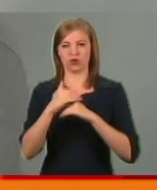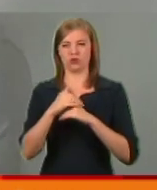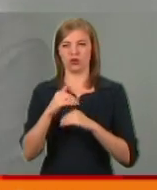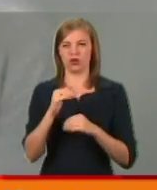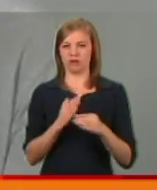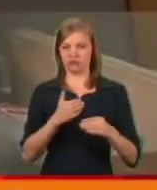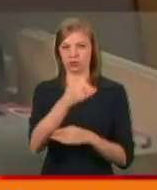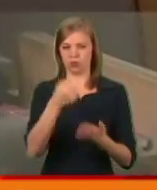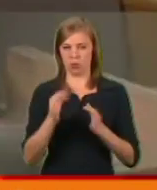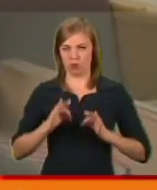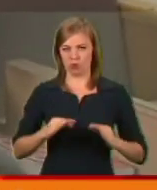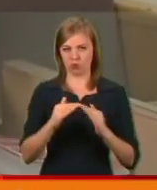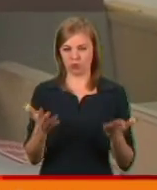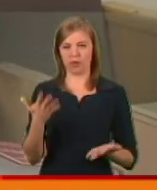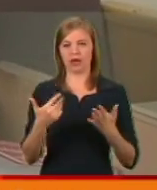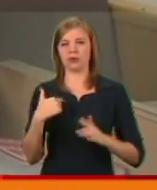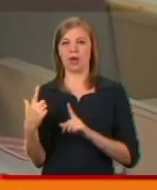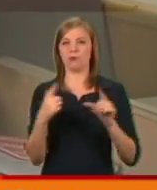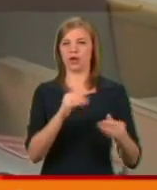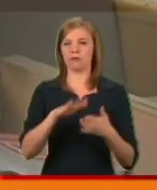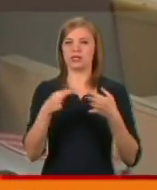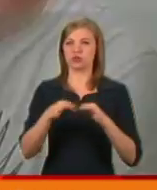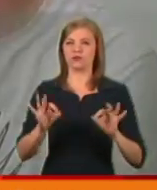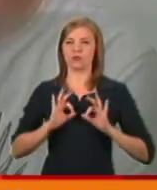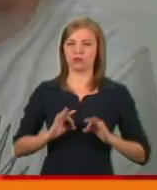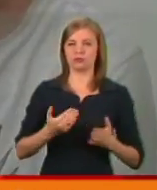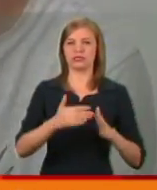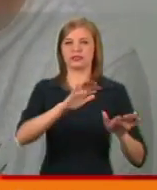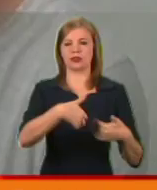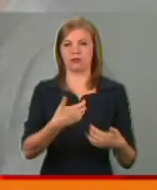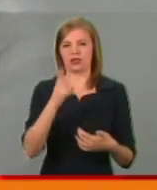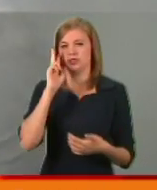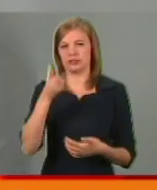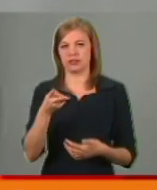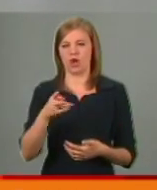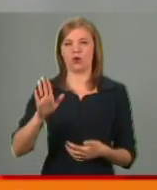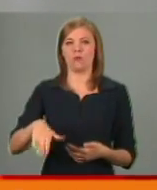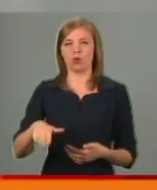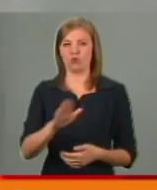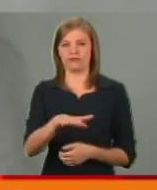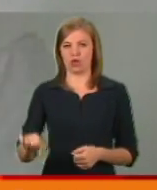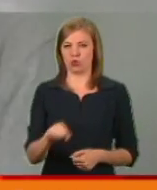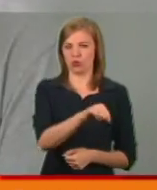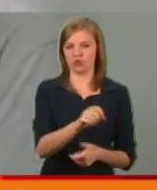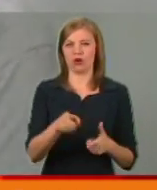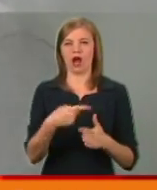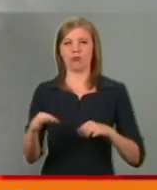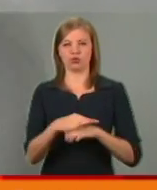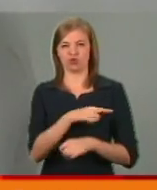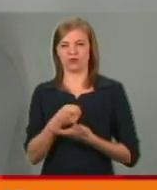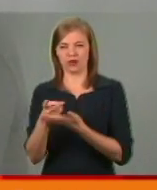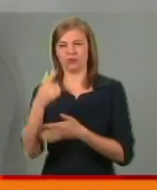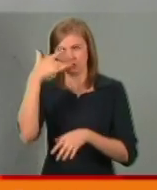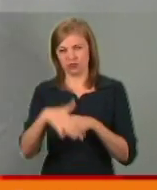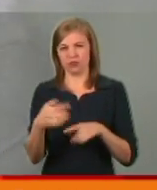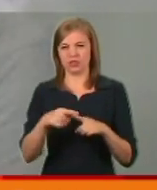прокурора додому поїхати. Якби я поїхав би без дозволу прокурора там забрати там не знаю молодшу в садочок або там дружину в лікарню, ну ви